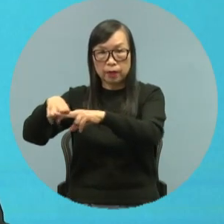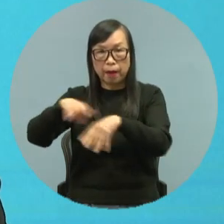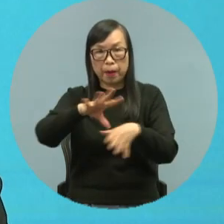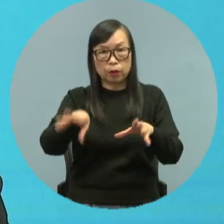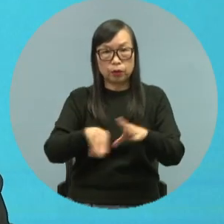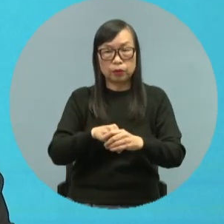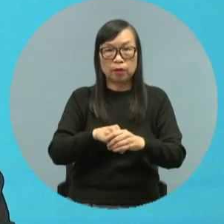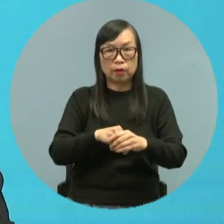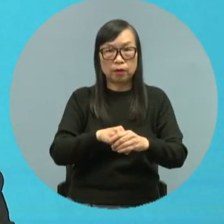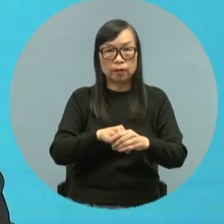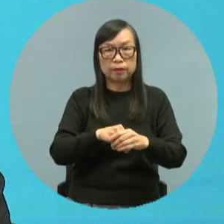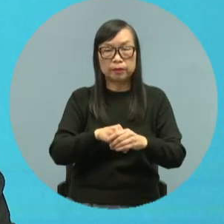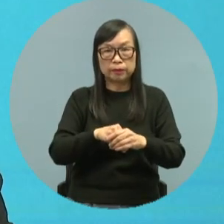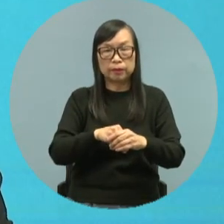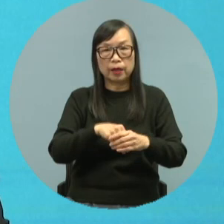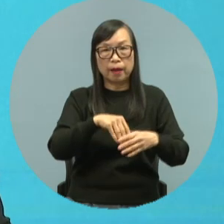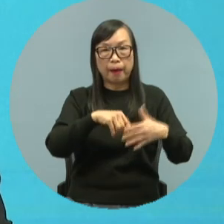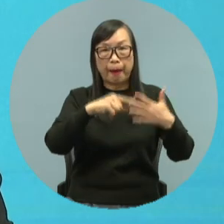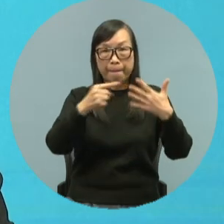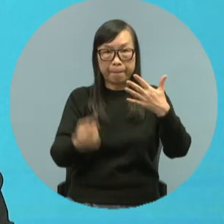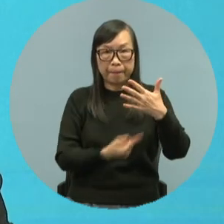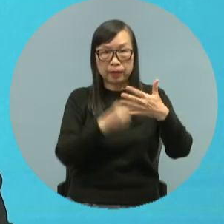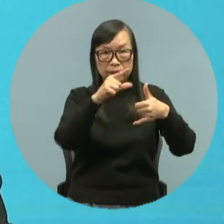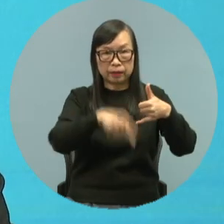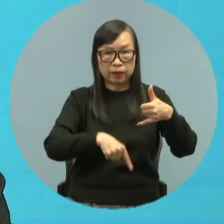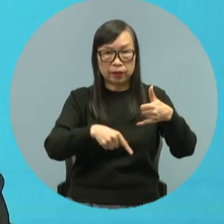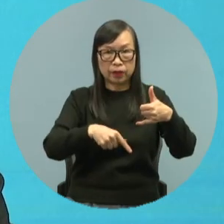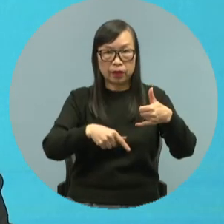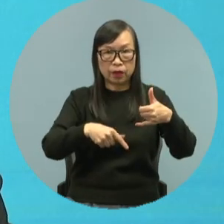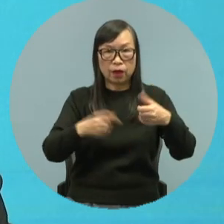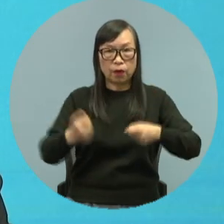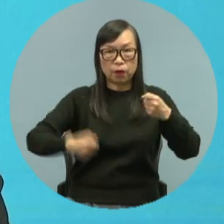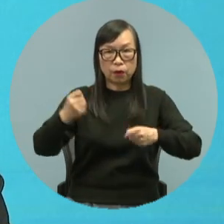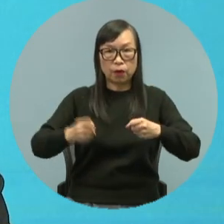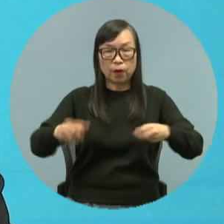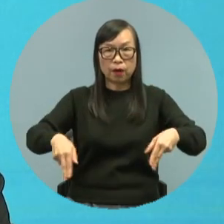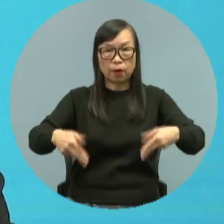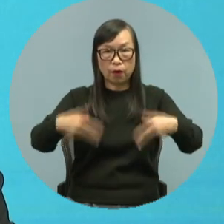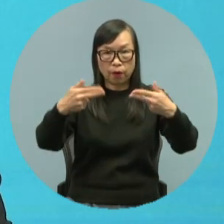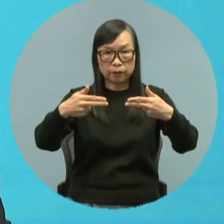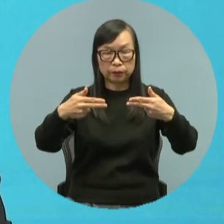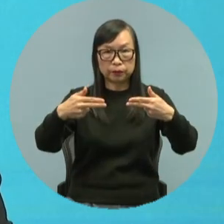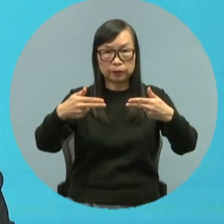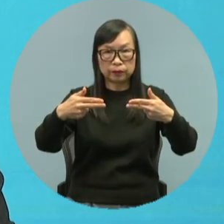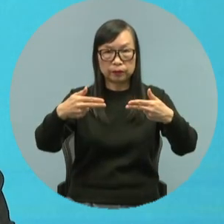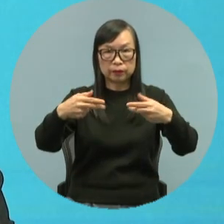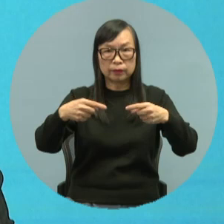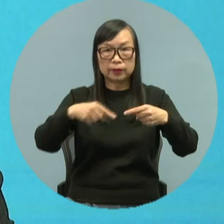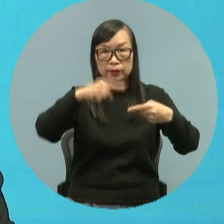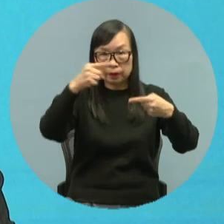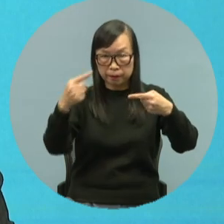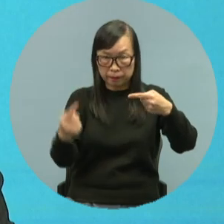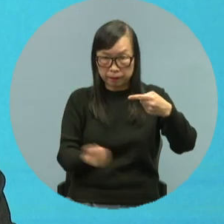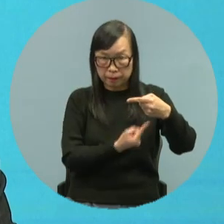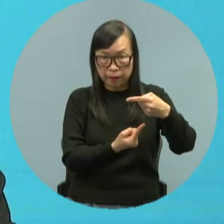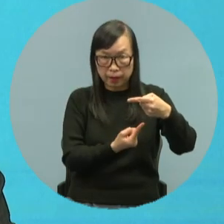括有50,000人可以經陸路口岸，以及